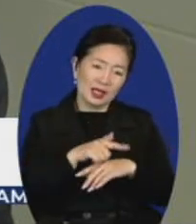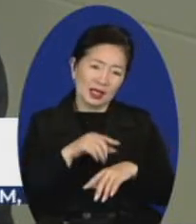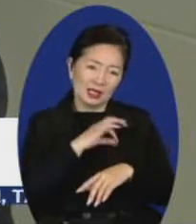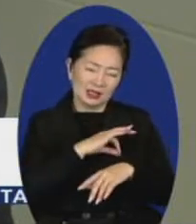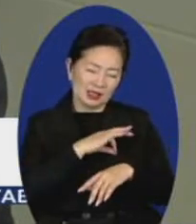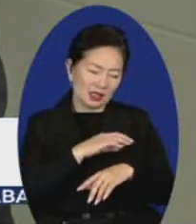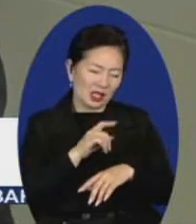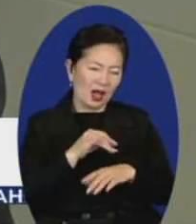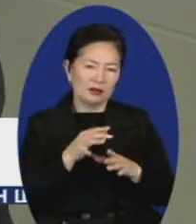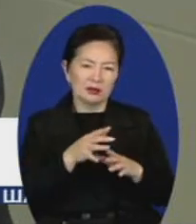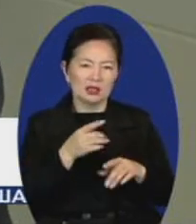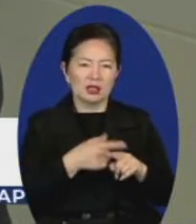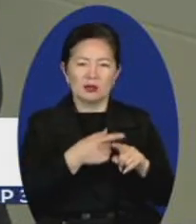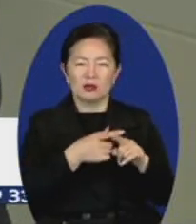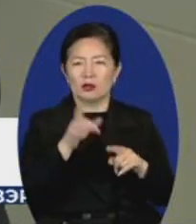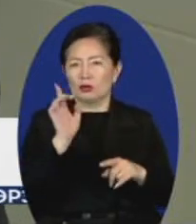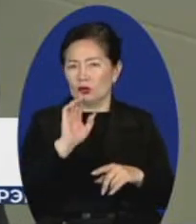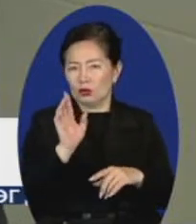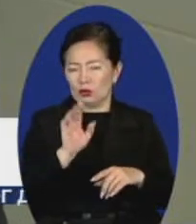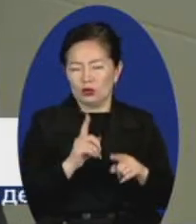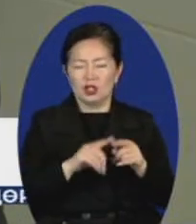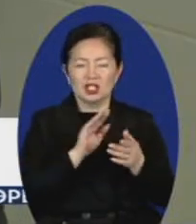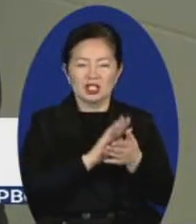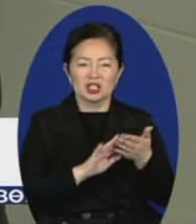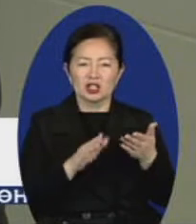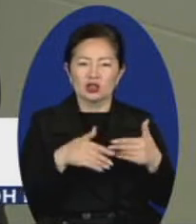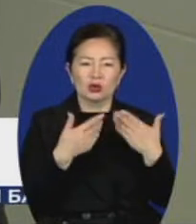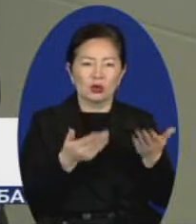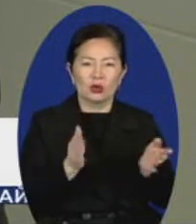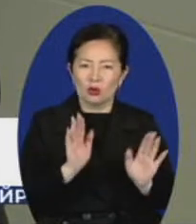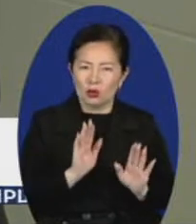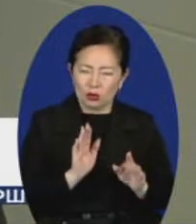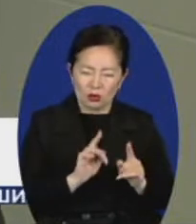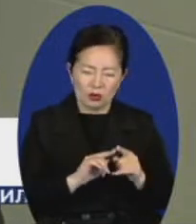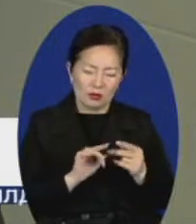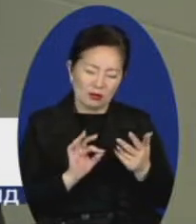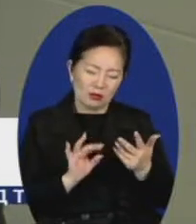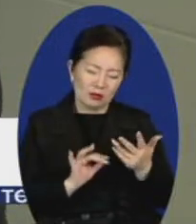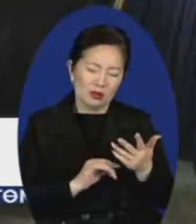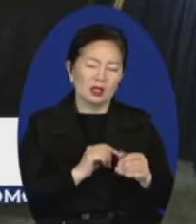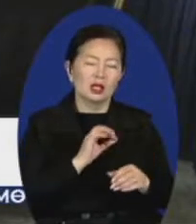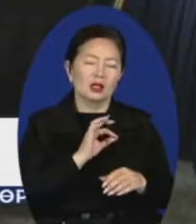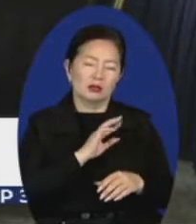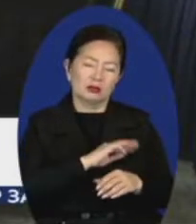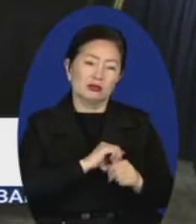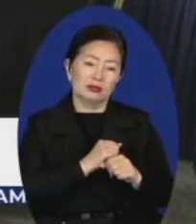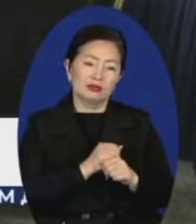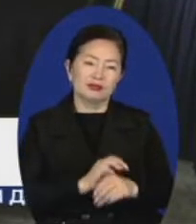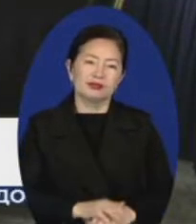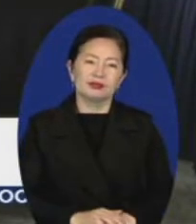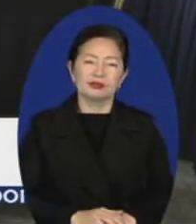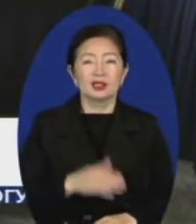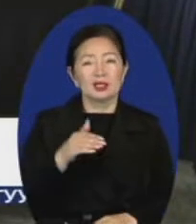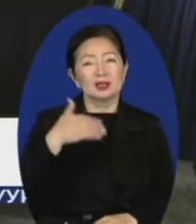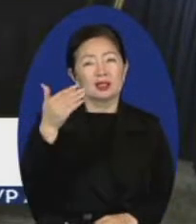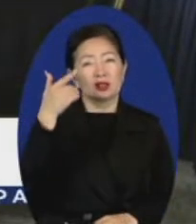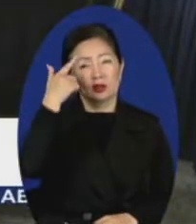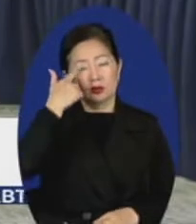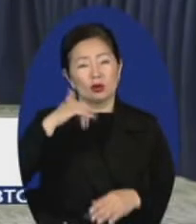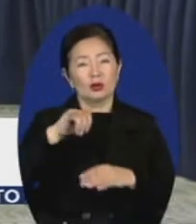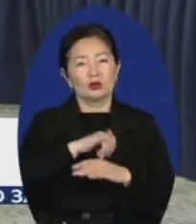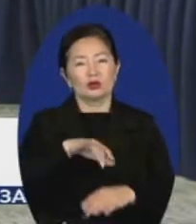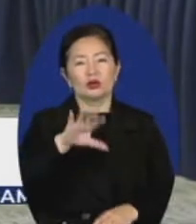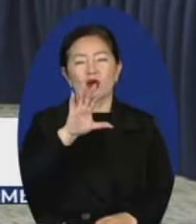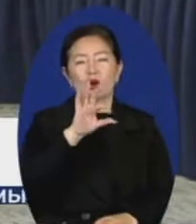хэмжээгийг хэтрүүлэхгүй байх шинээр нэмж олохгүй байх гэсэн одоо чиглэлүүдээр бол ажиллаж байгаа. Цаашид Монгол улсын зүгээс